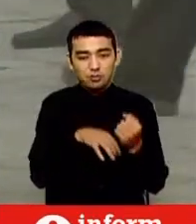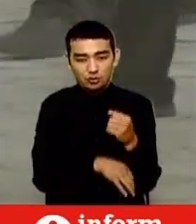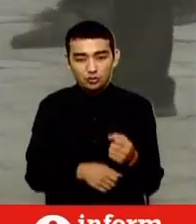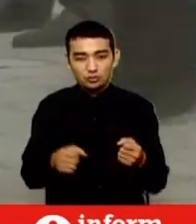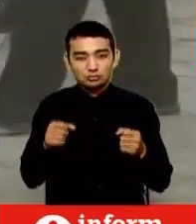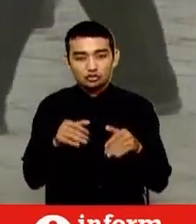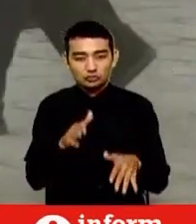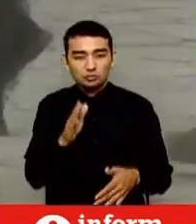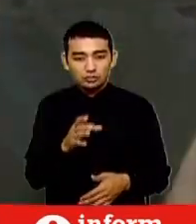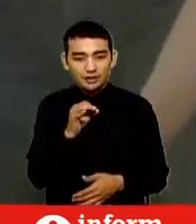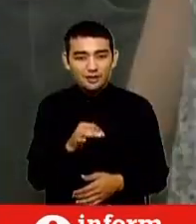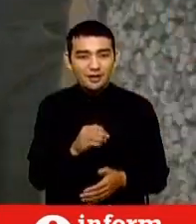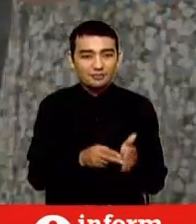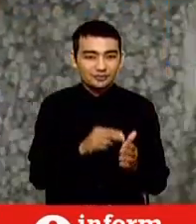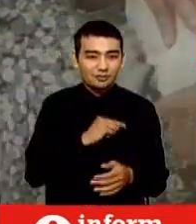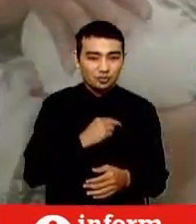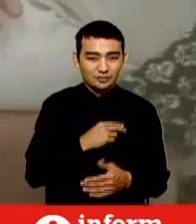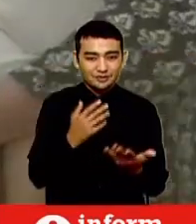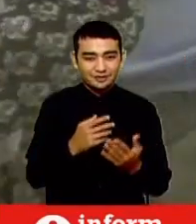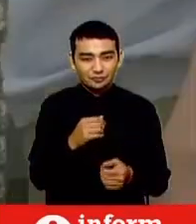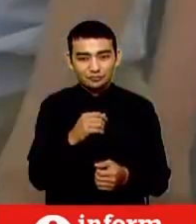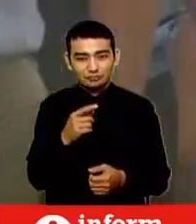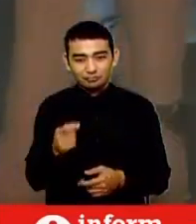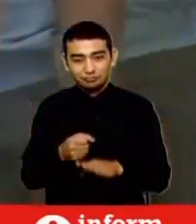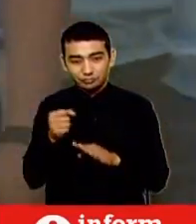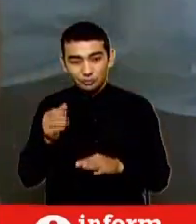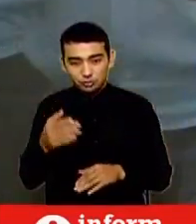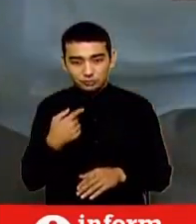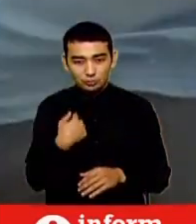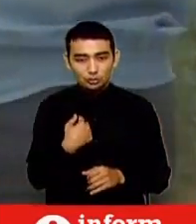Ал теміржолшылар мәселе шешілмей, наразылығымызды тоқтатпаймыз деп